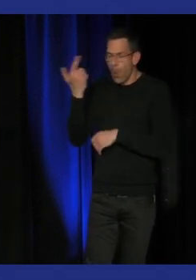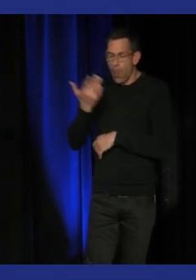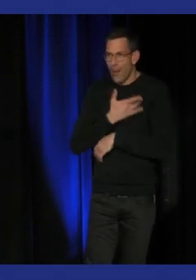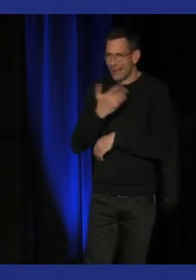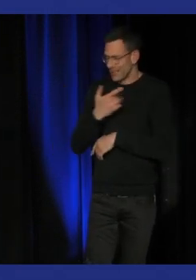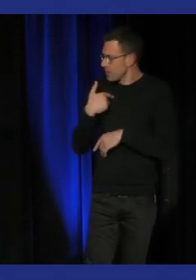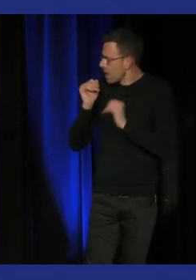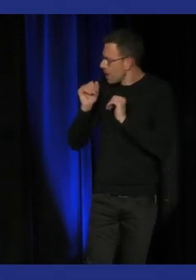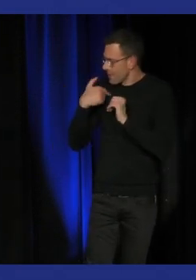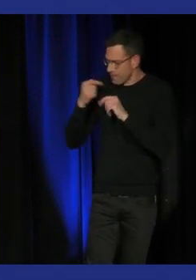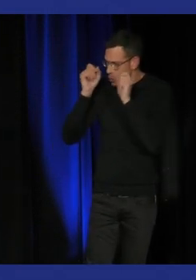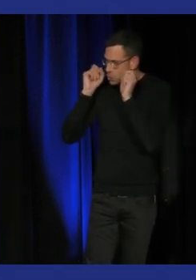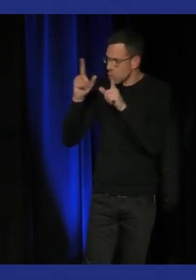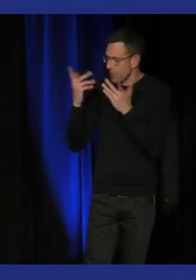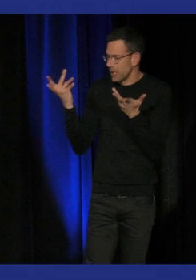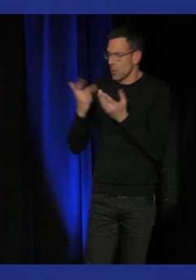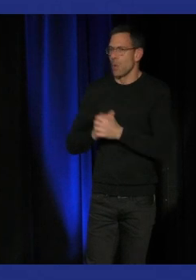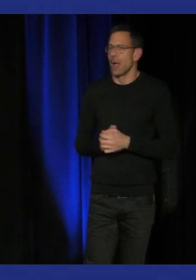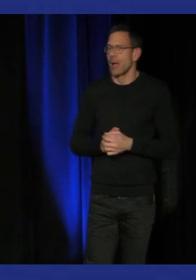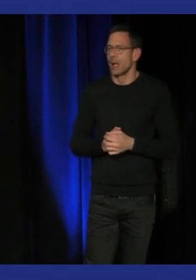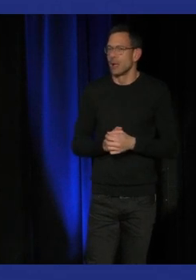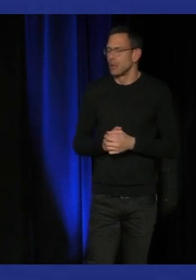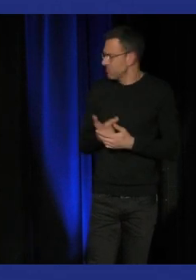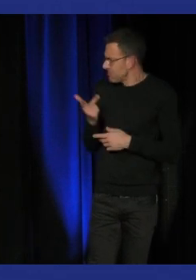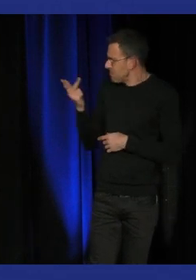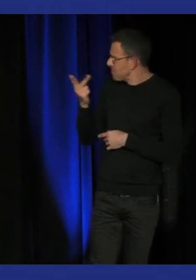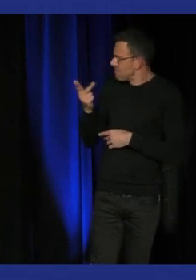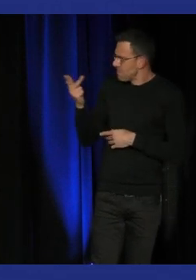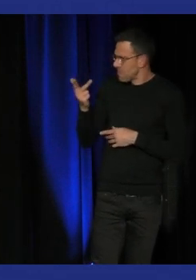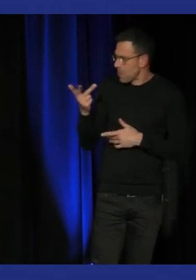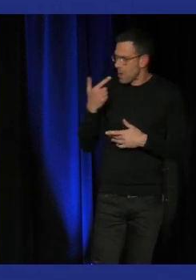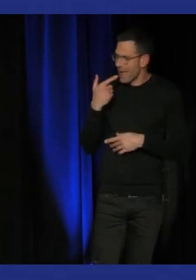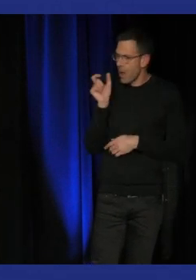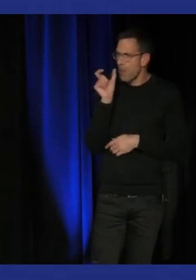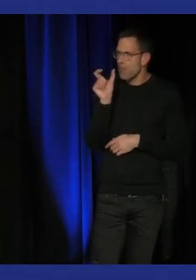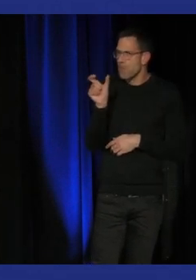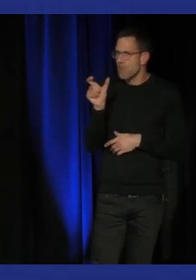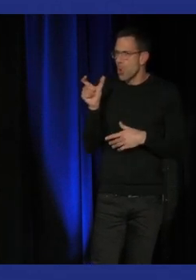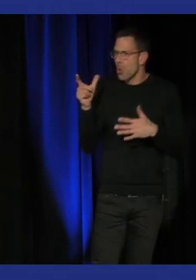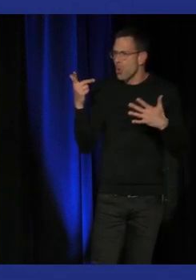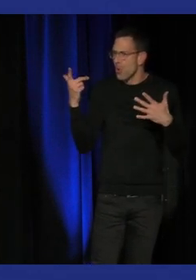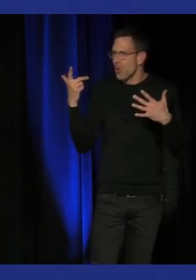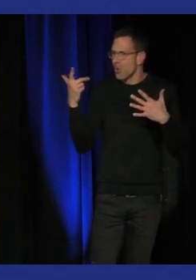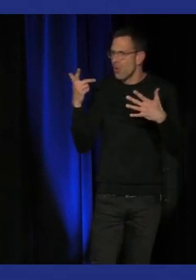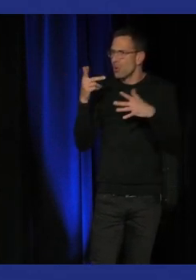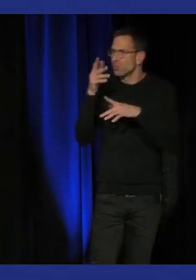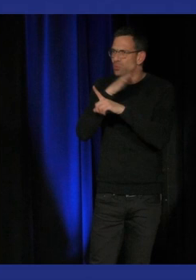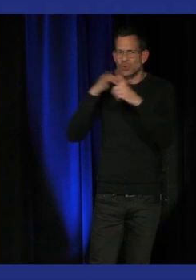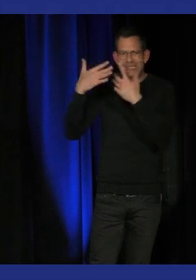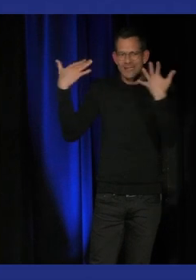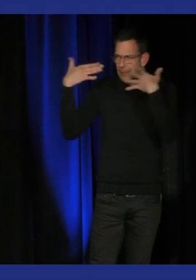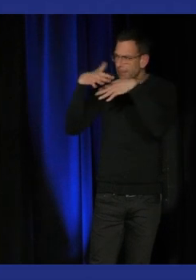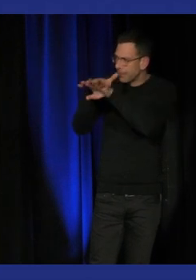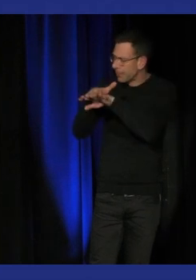Je suis étonné que vous n'ayez pas prononcé, tous les trois, le terme d'inclusivité, de société